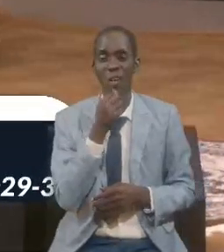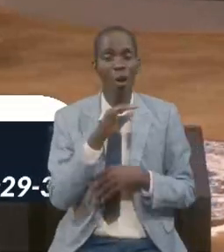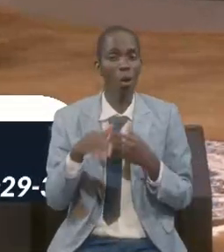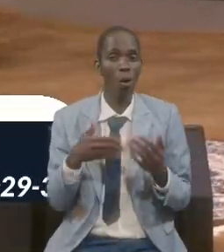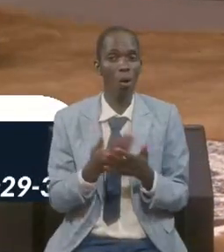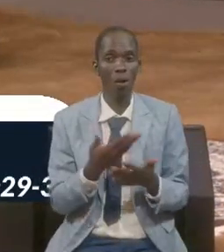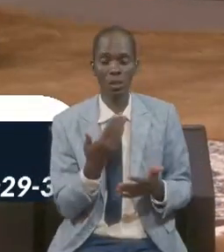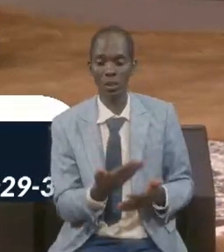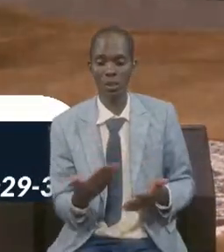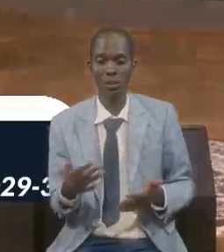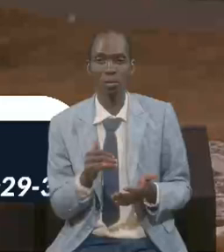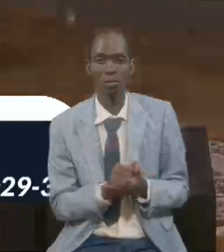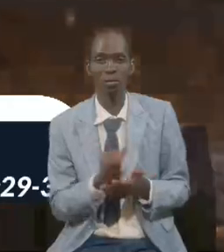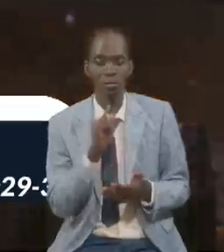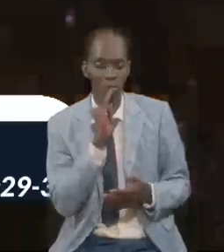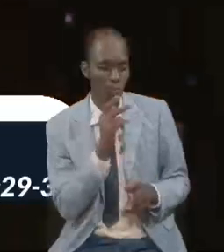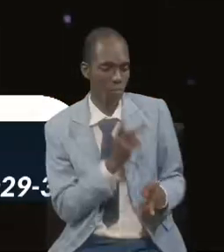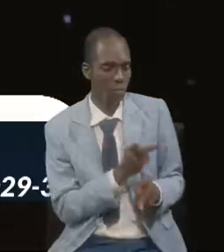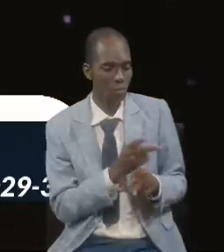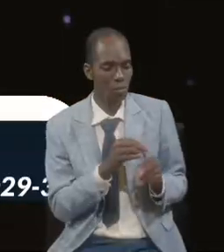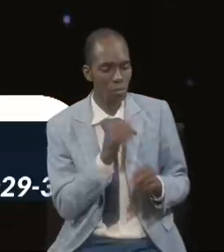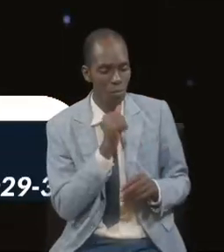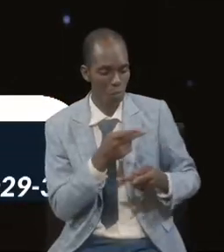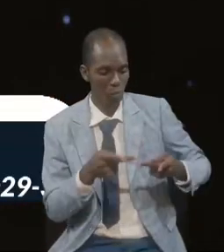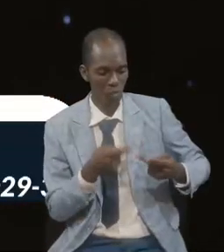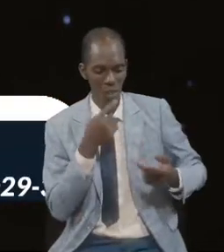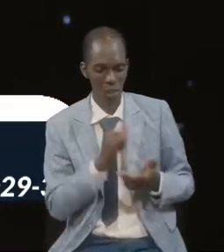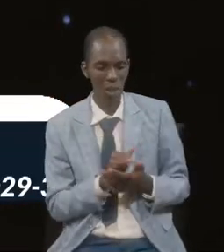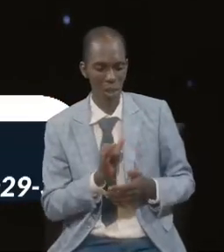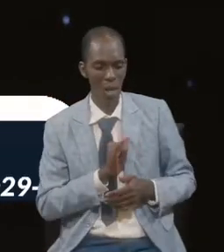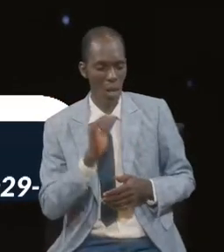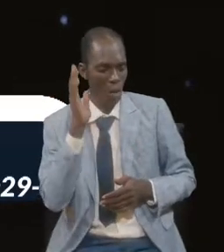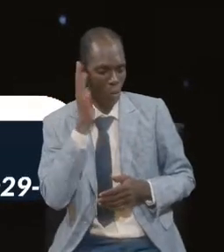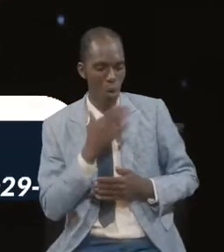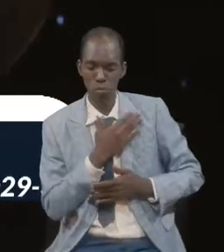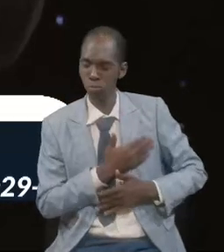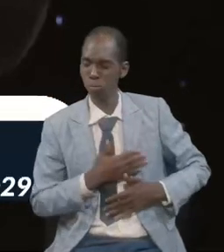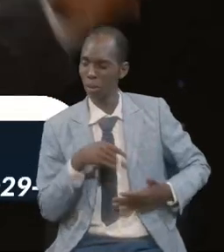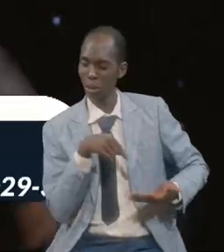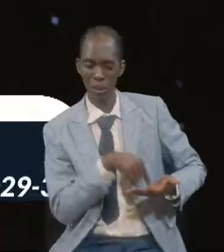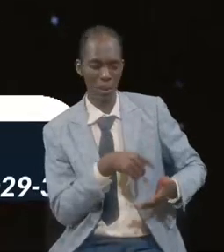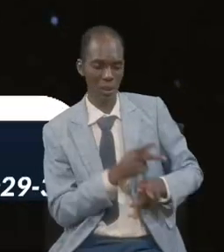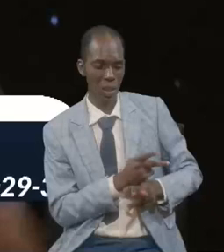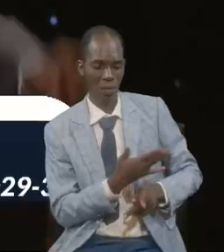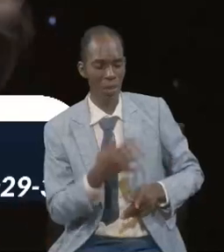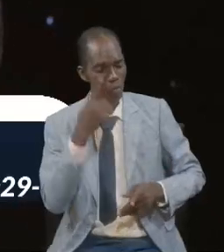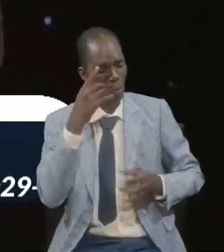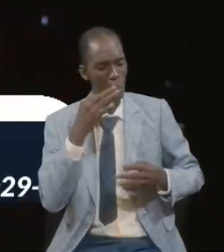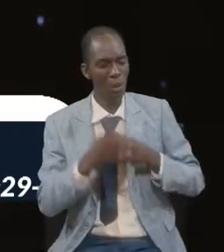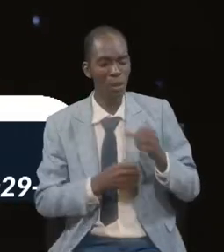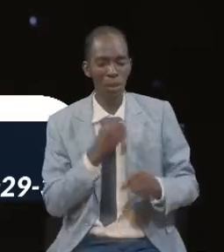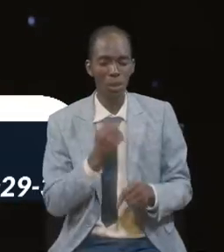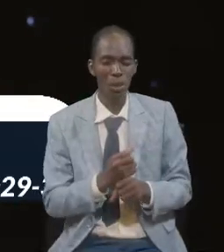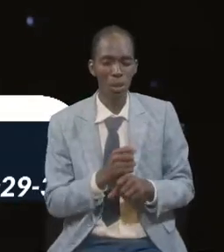qu'ils ont emmagasinées, disant que j'en jouirai des années